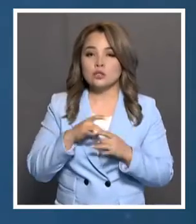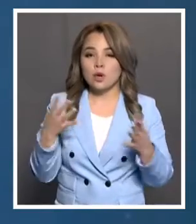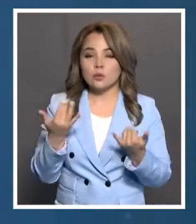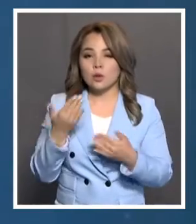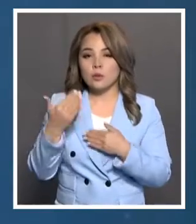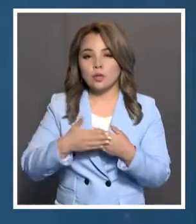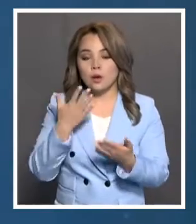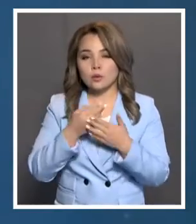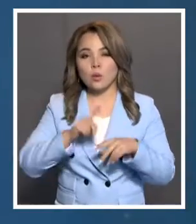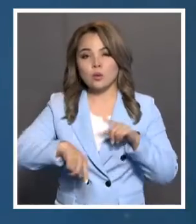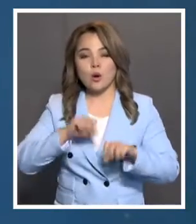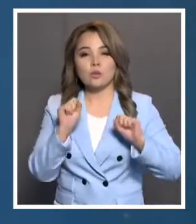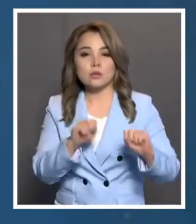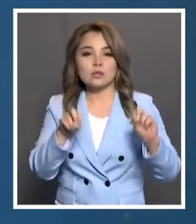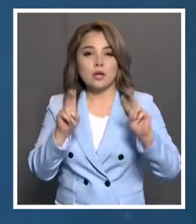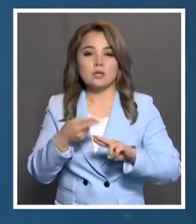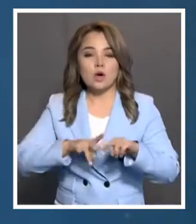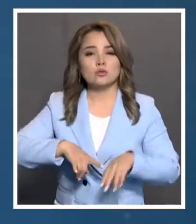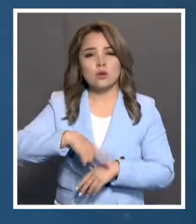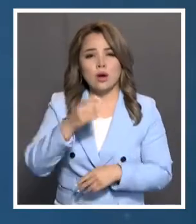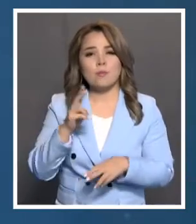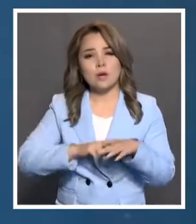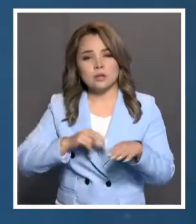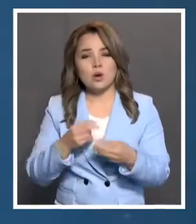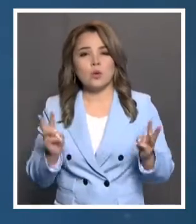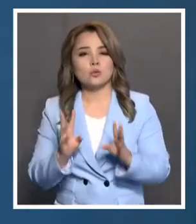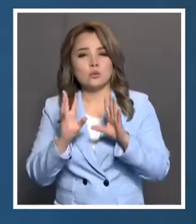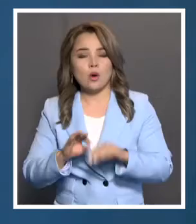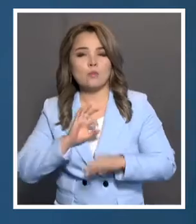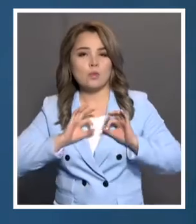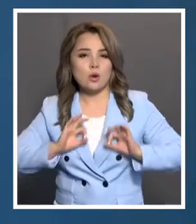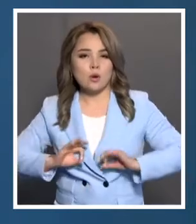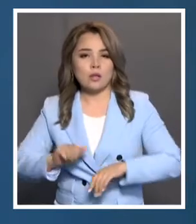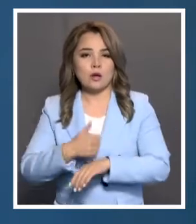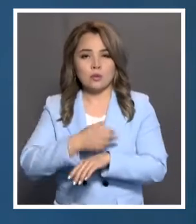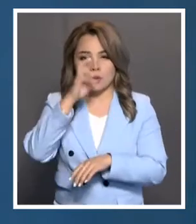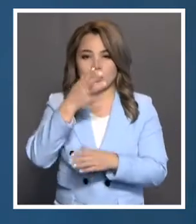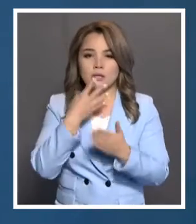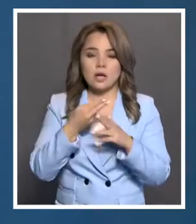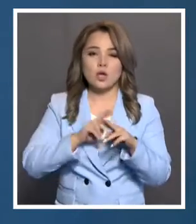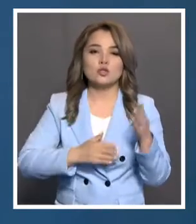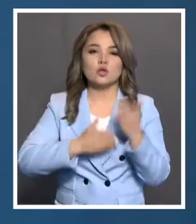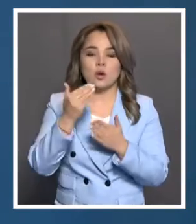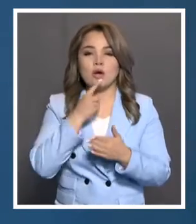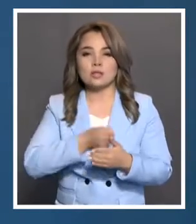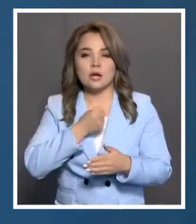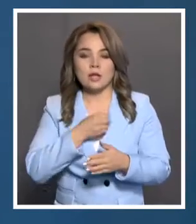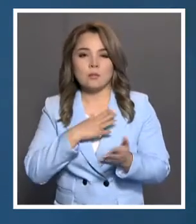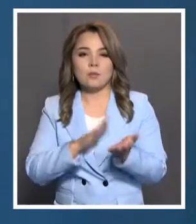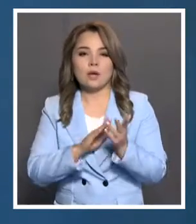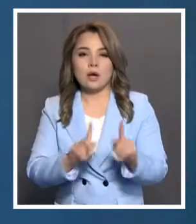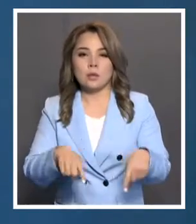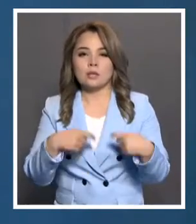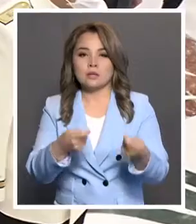күні қарсаңда ерліктері еленген ұшқыш, полиция, өрт сөндіруші мен прокурор мемлекет басшысының қолынан жоғары әскери шенмен марапат